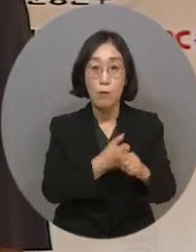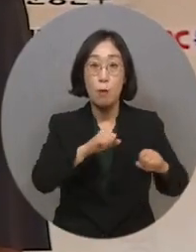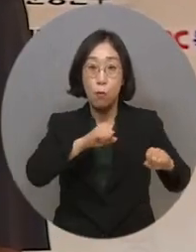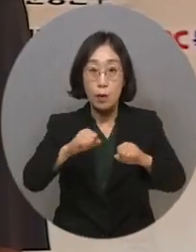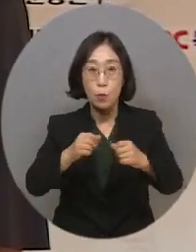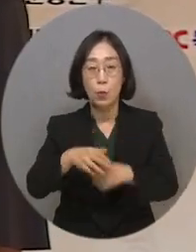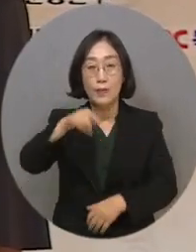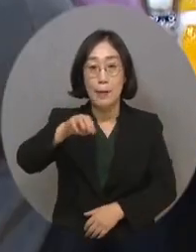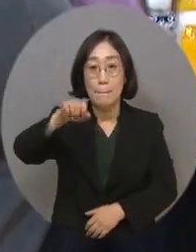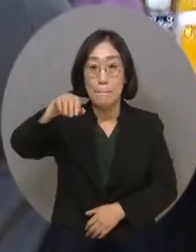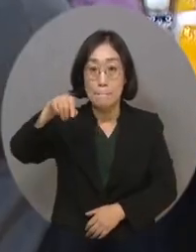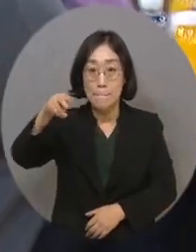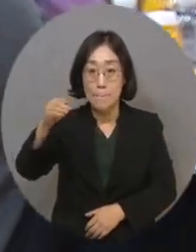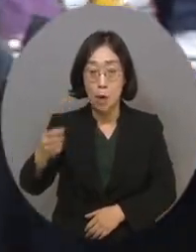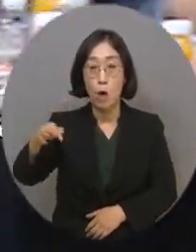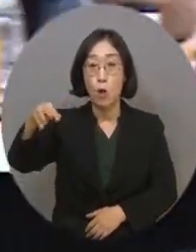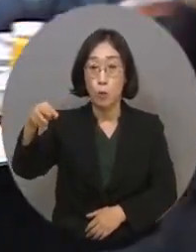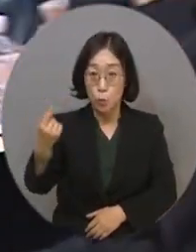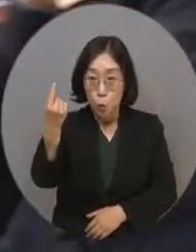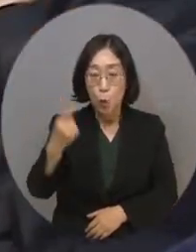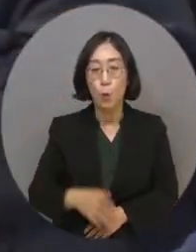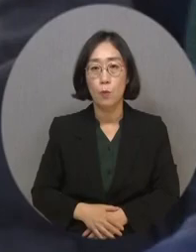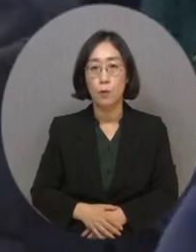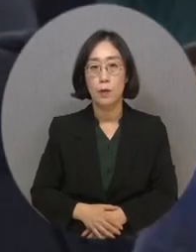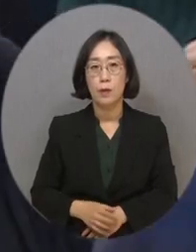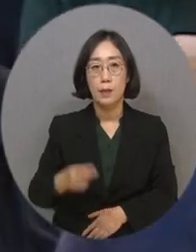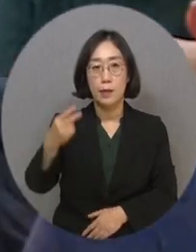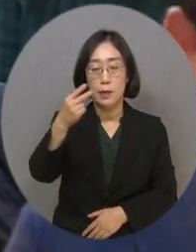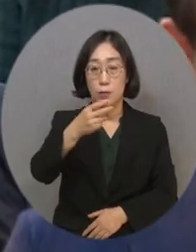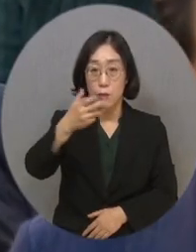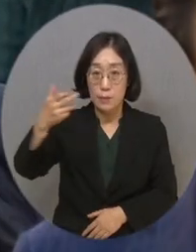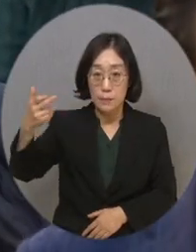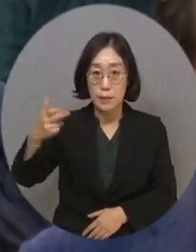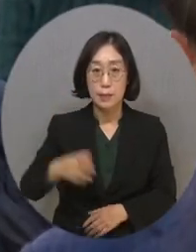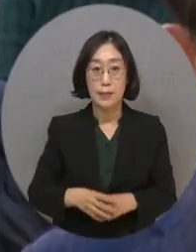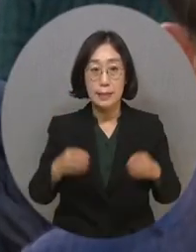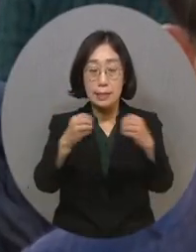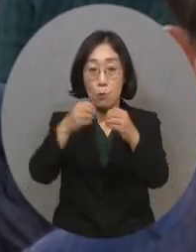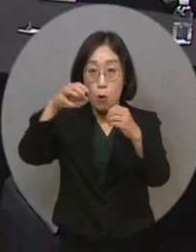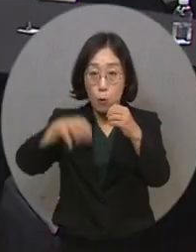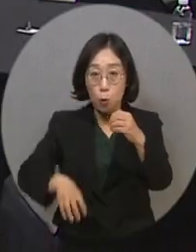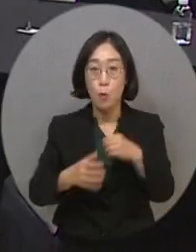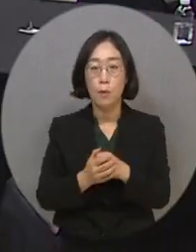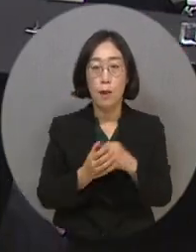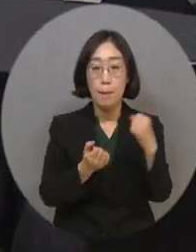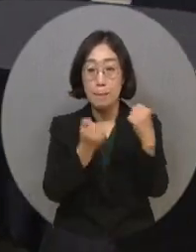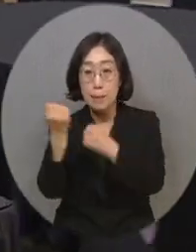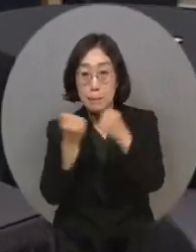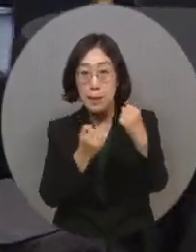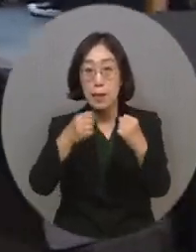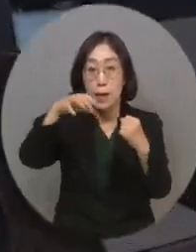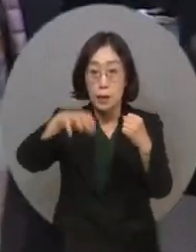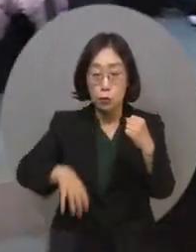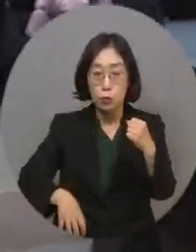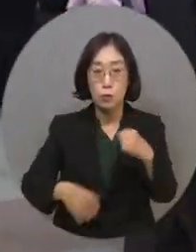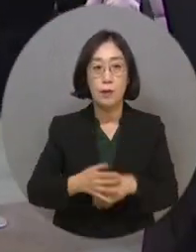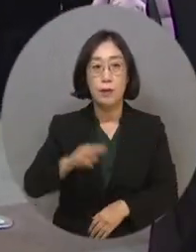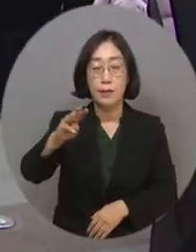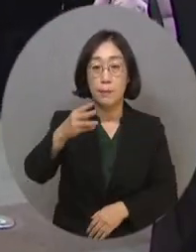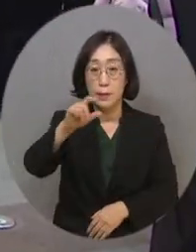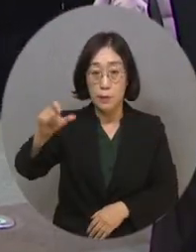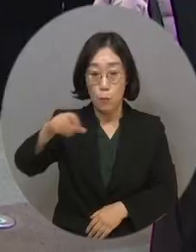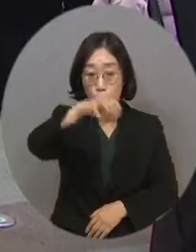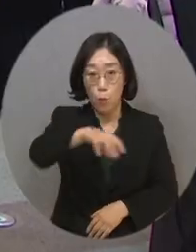옹호활동단 삼별초는 2017년 창원에서 장애인이 대피 가능한 재난대피소 315개를 현장